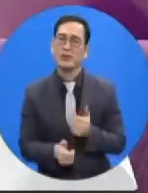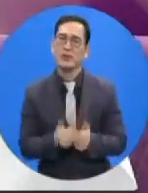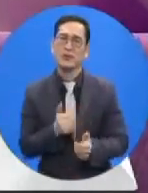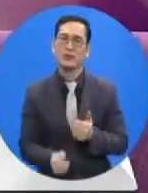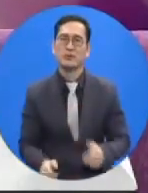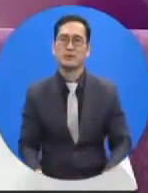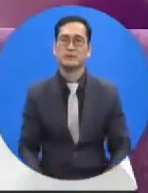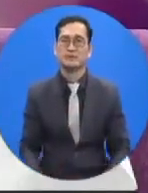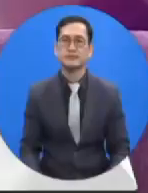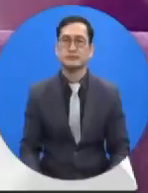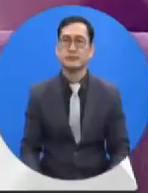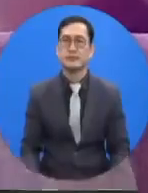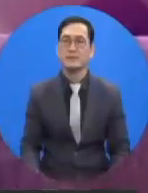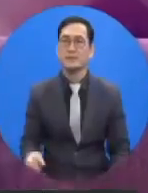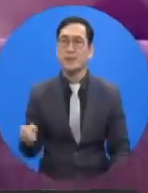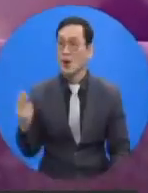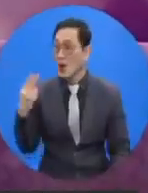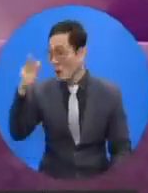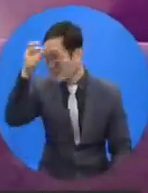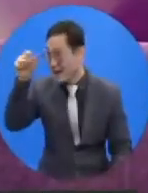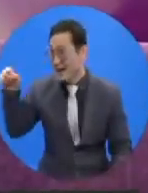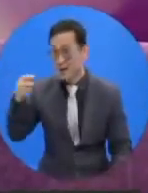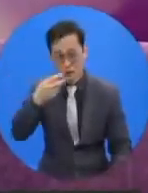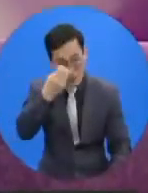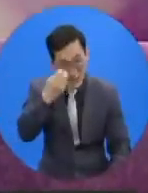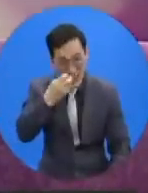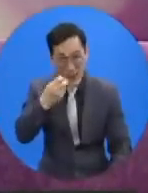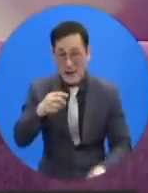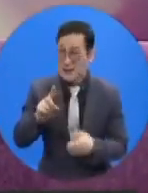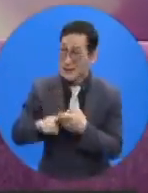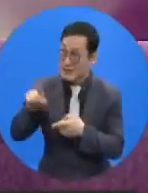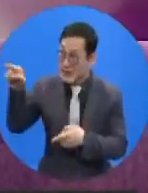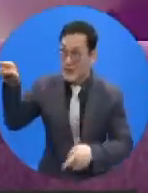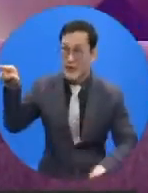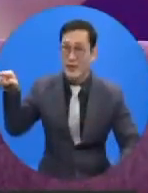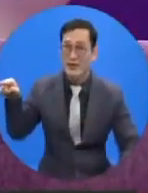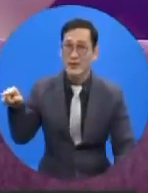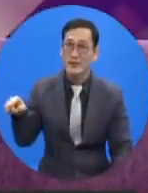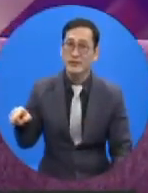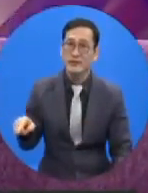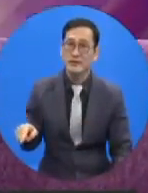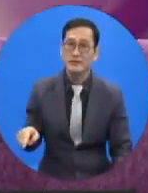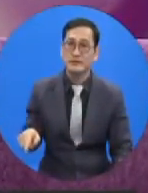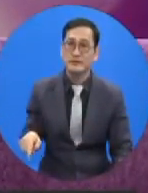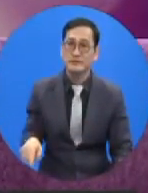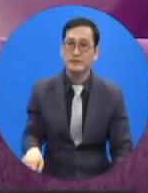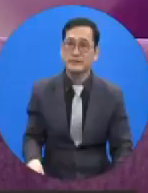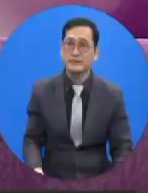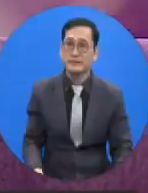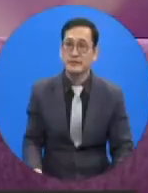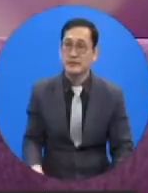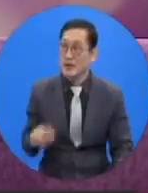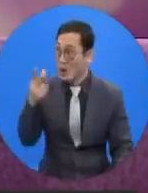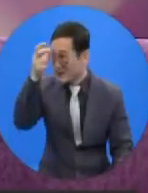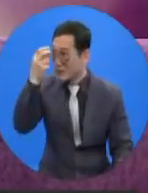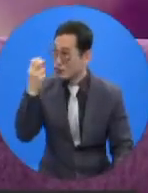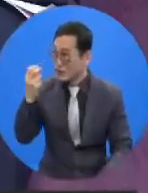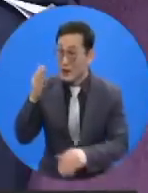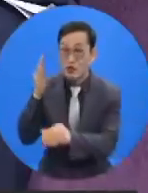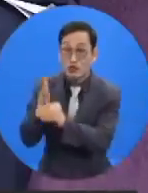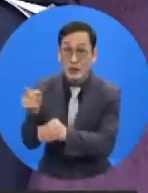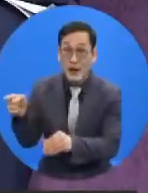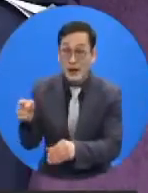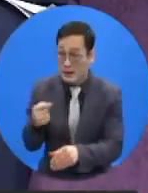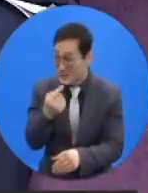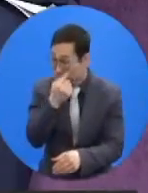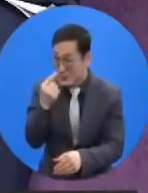검찰이 수사를 한다 해서 거기에 동의하지 못한다고 해서 중요한 증거로 볼 수 있는 것을 따로 본인이 빼돌려서는 안 된다. 안 되는